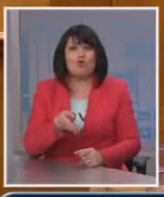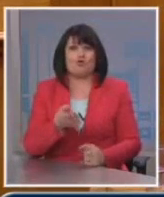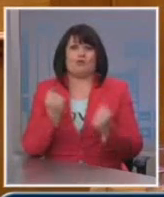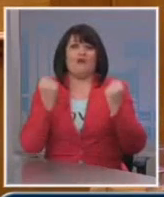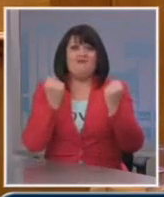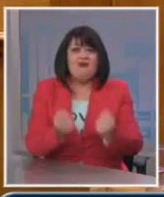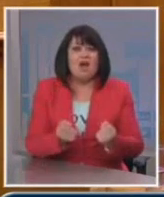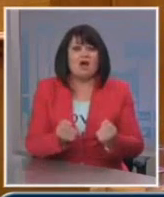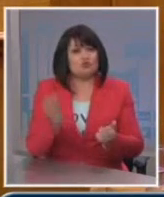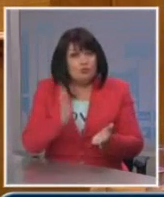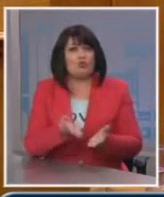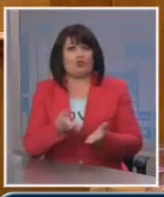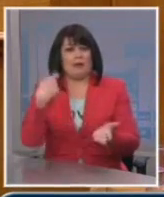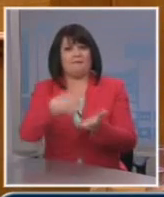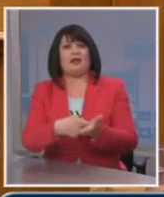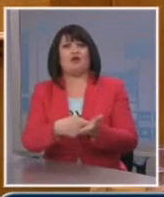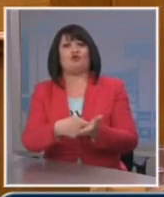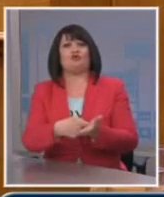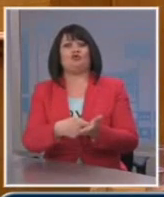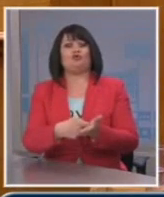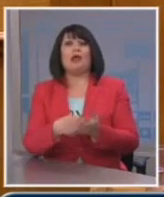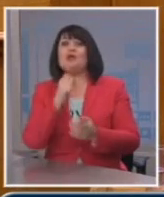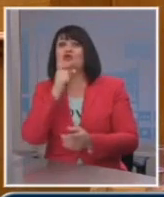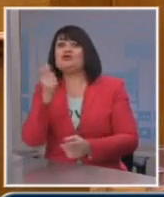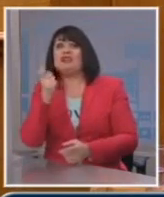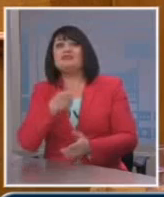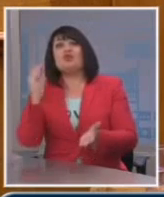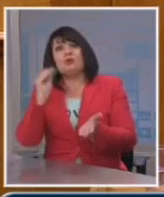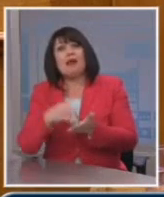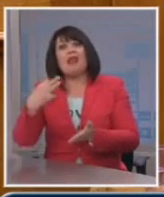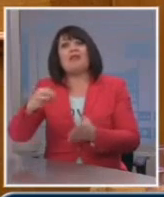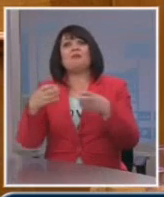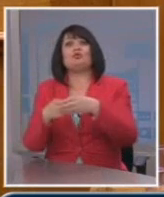βάρος, αλλιώς για άλλη μια φορά θα το σήκωναν οι συνταξιούχοι και οι αδύναμοι.